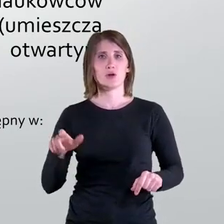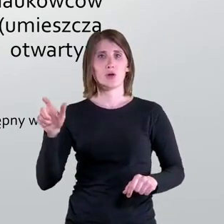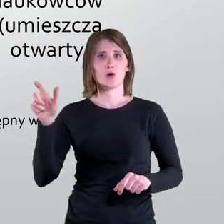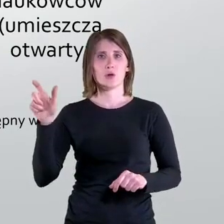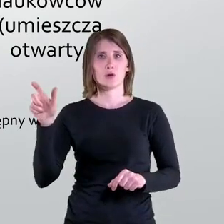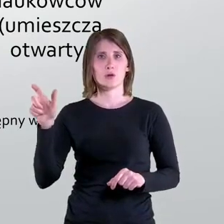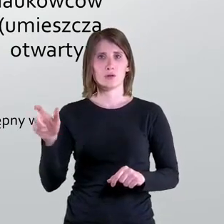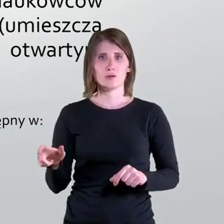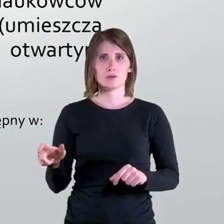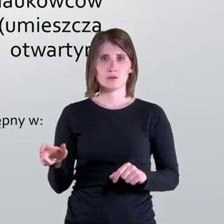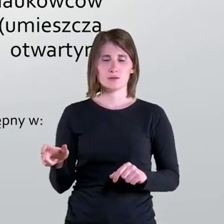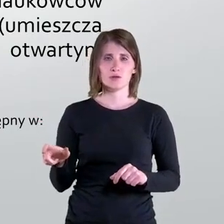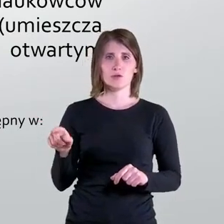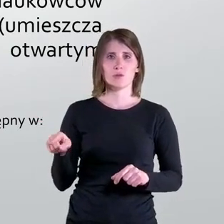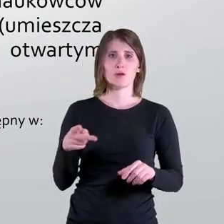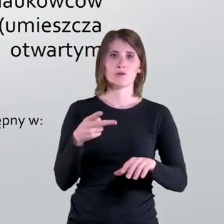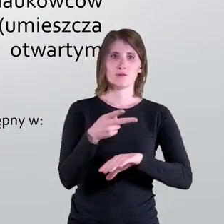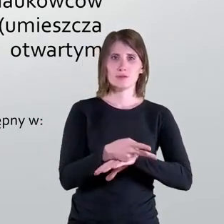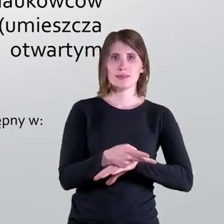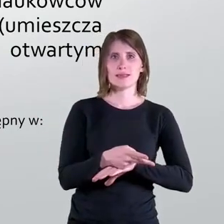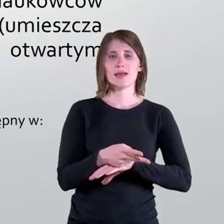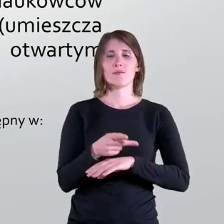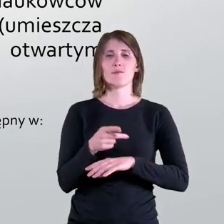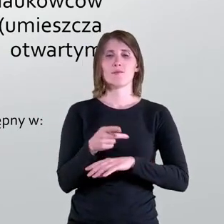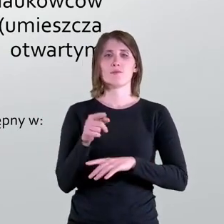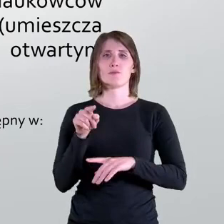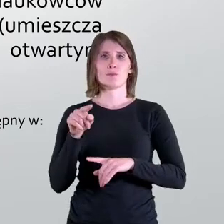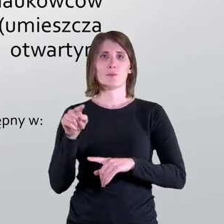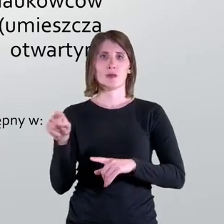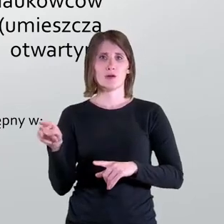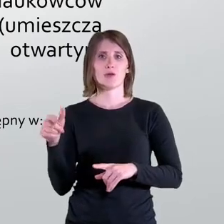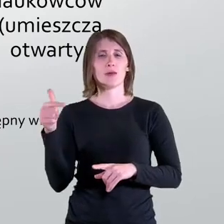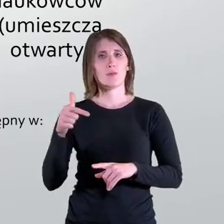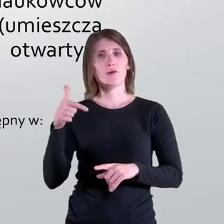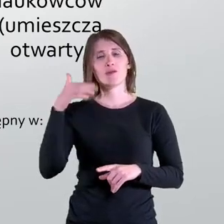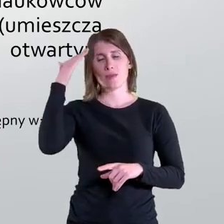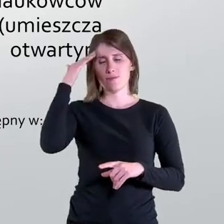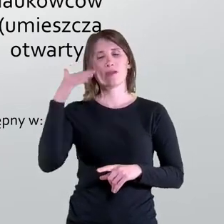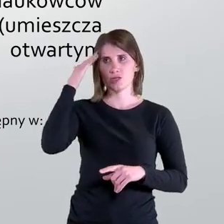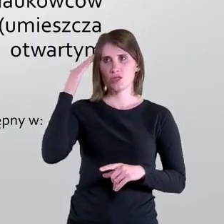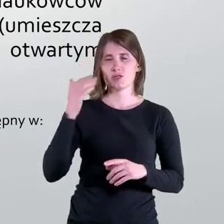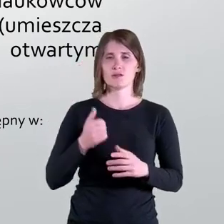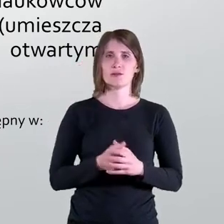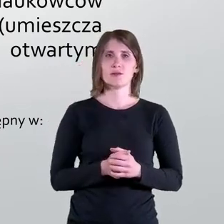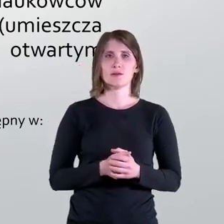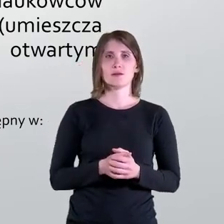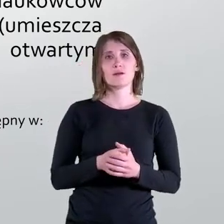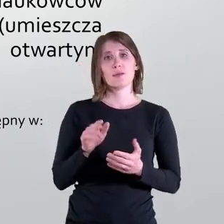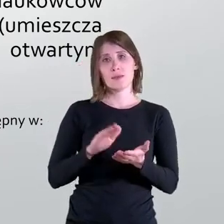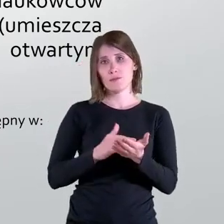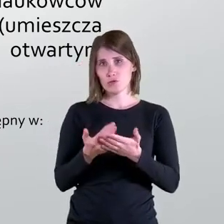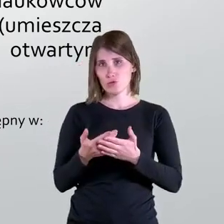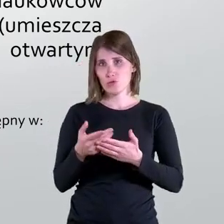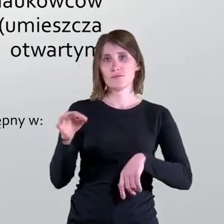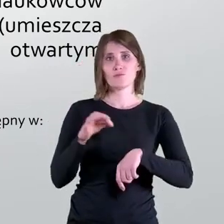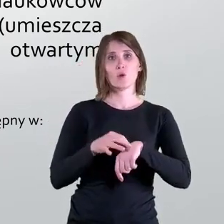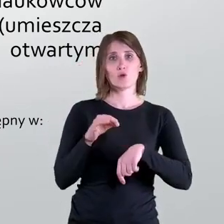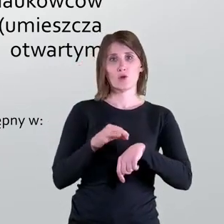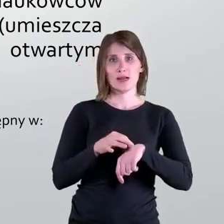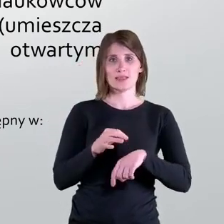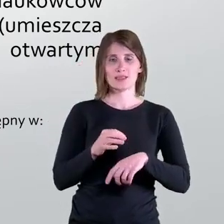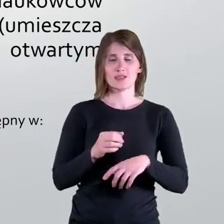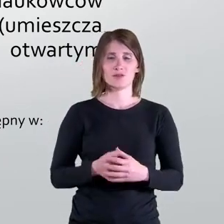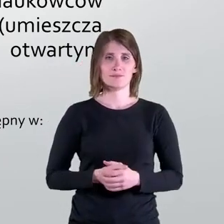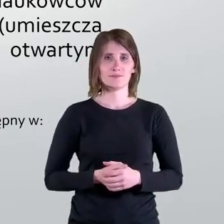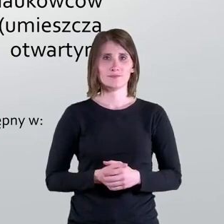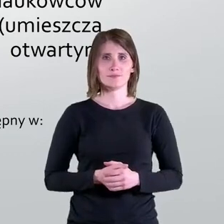otwartym dostępie otwartych zasobach naukowych powinna wiedzieć doktorantów zus-u